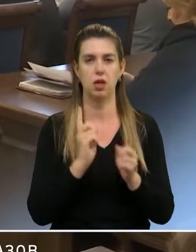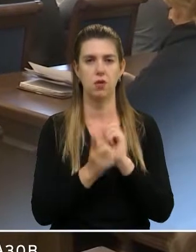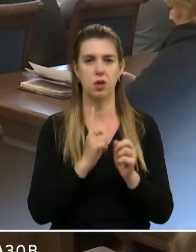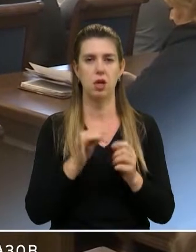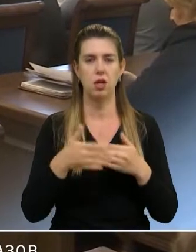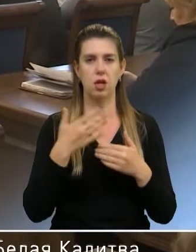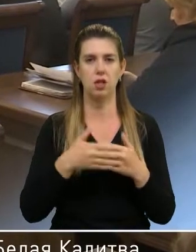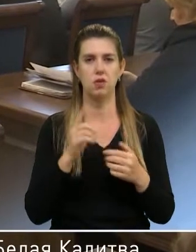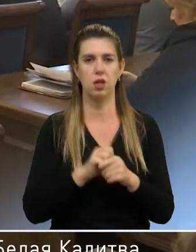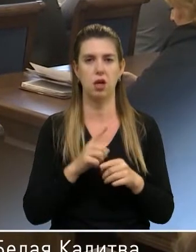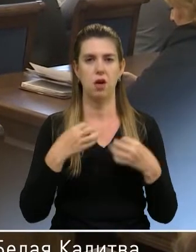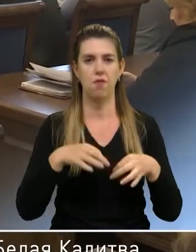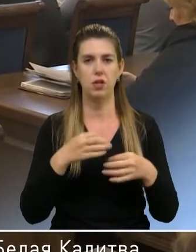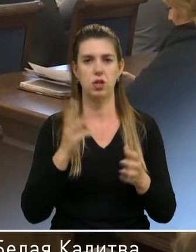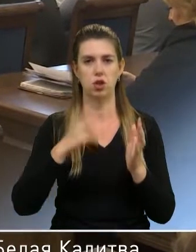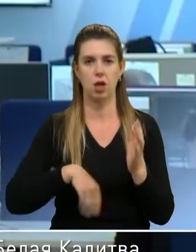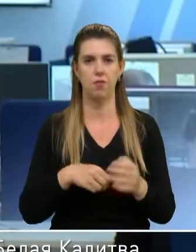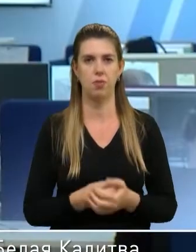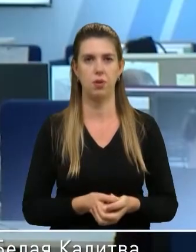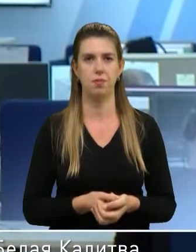наказывать недобросовестных водителей штрафами.